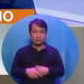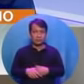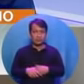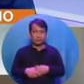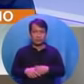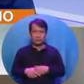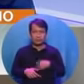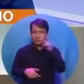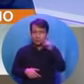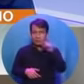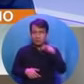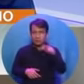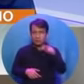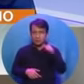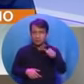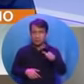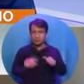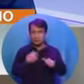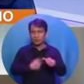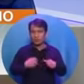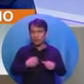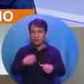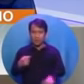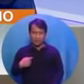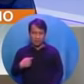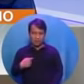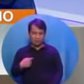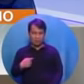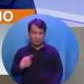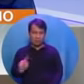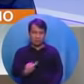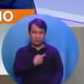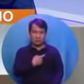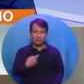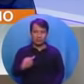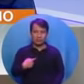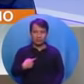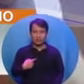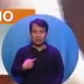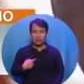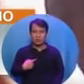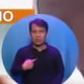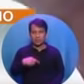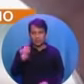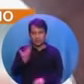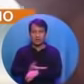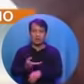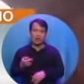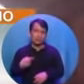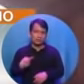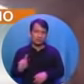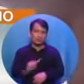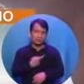Ate Giselle, sorry pero ano, nasasaktan din naman kasi ako bilang anak.